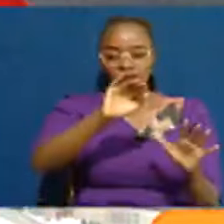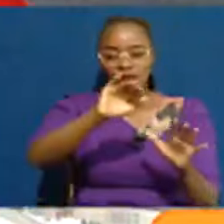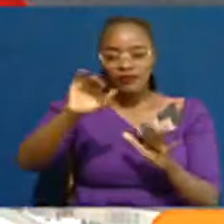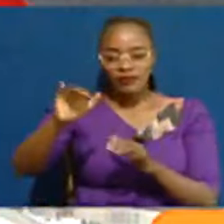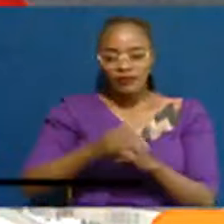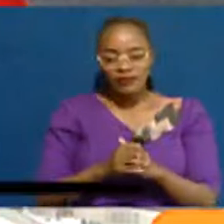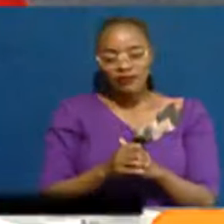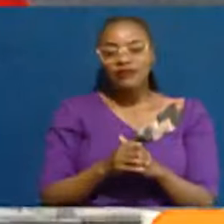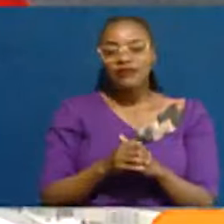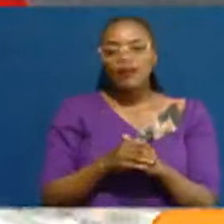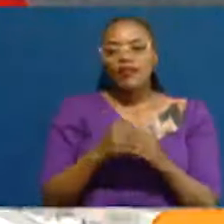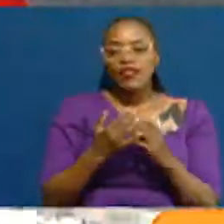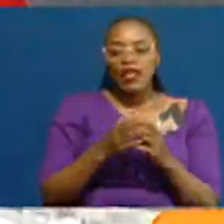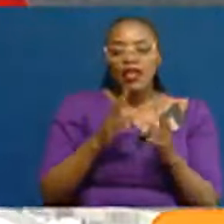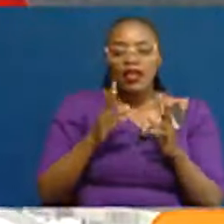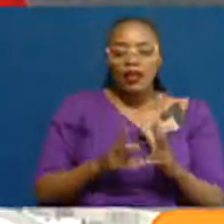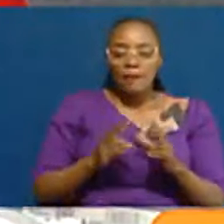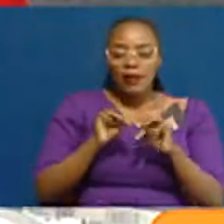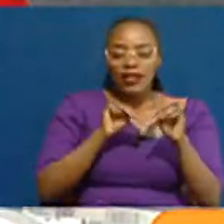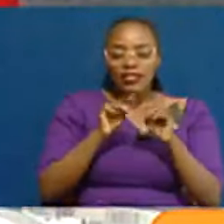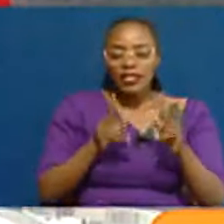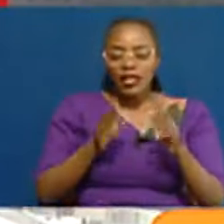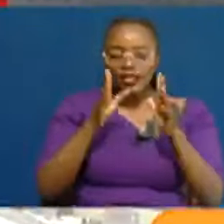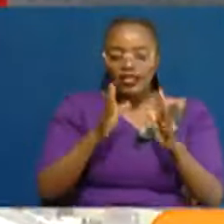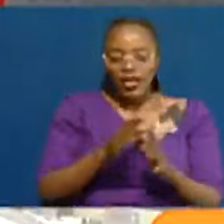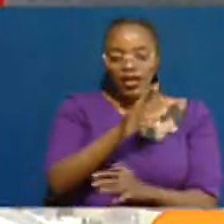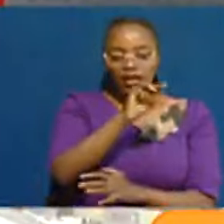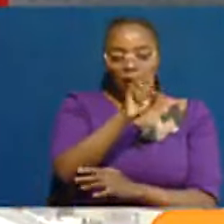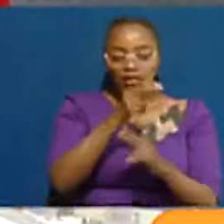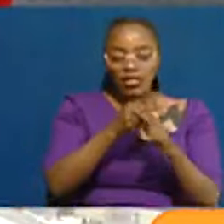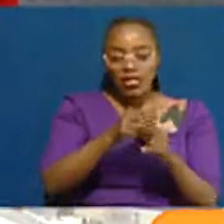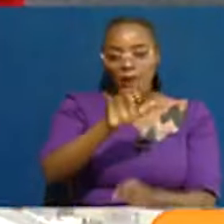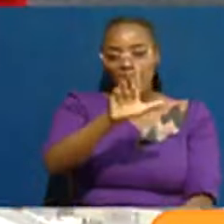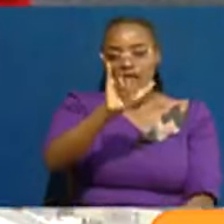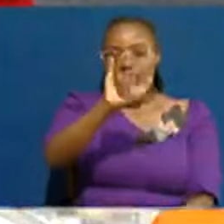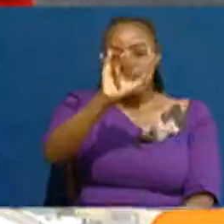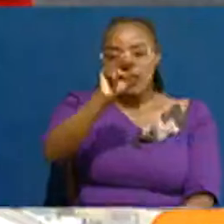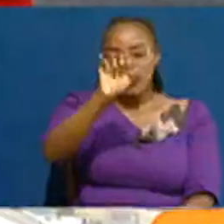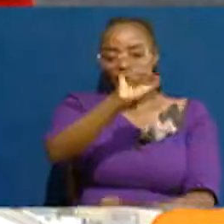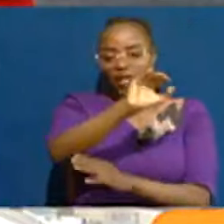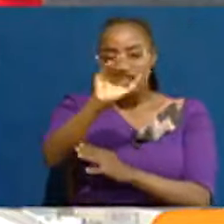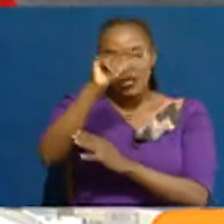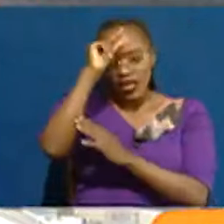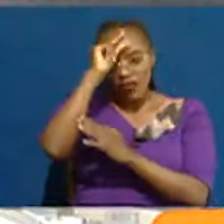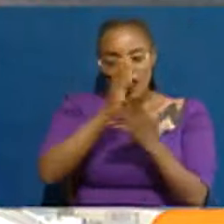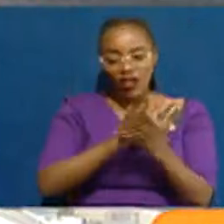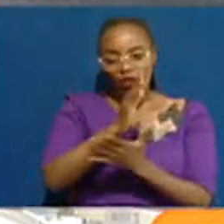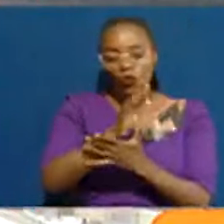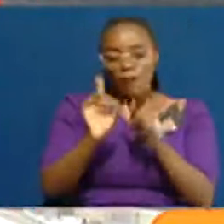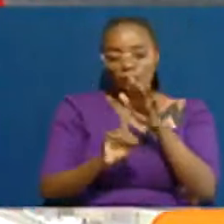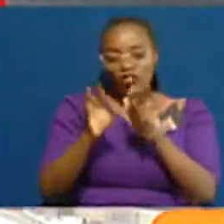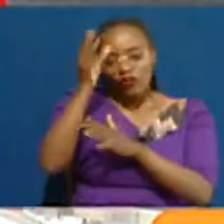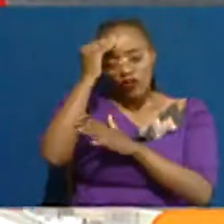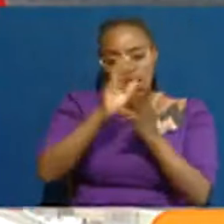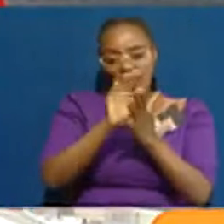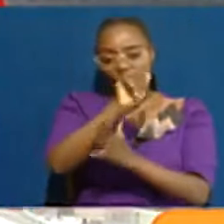Maji mkurugenzi wa uhariri katika kampuni ya Royal Media Services, Linus Kekai, amehimiza serikali kupitia Wizara ya Elimu pamoja na